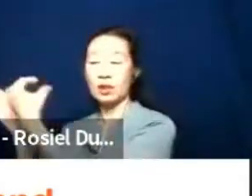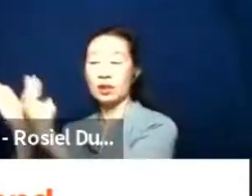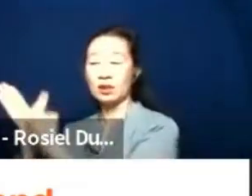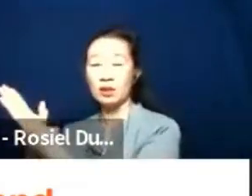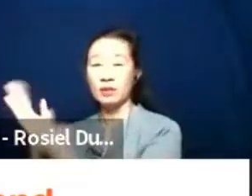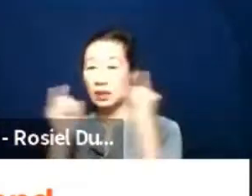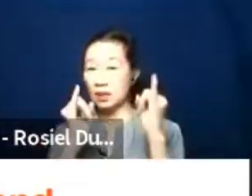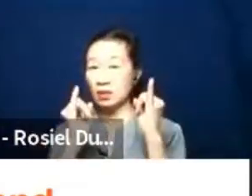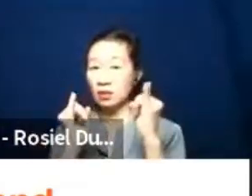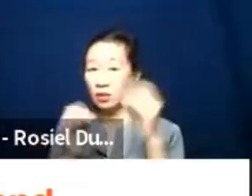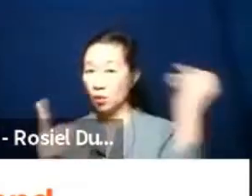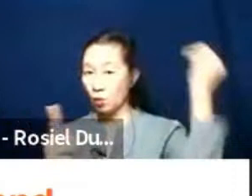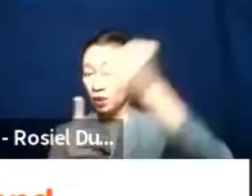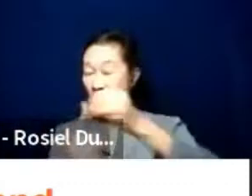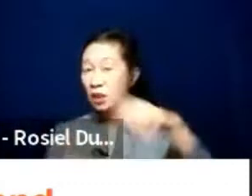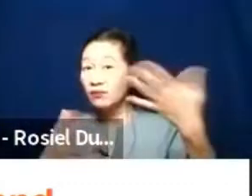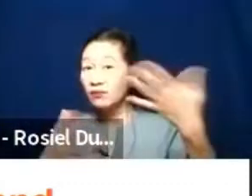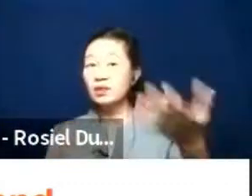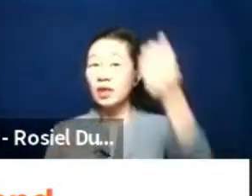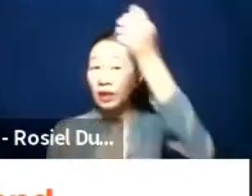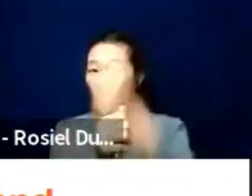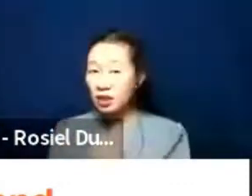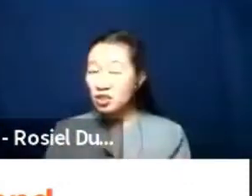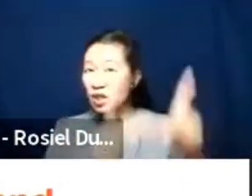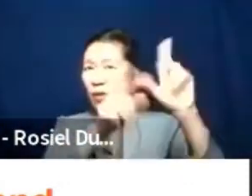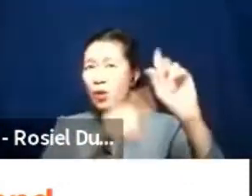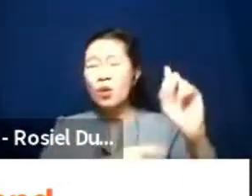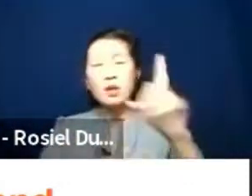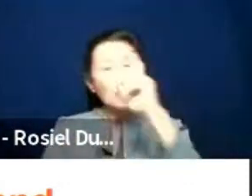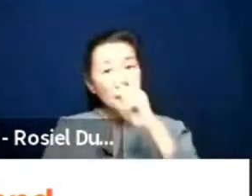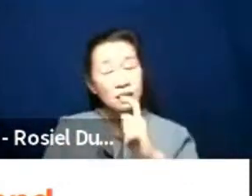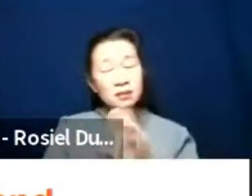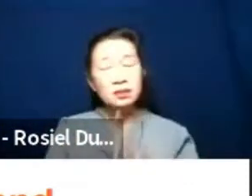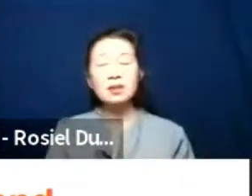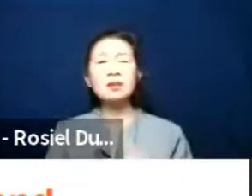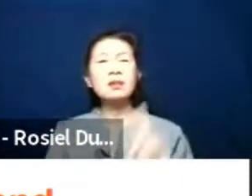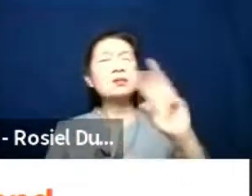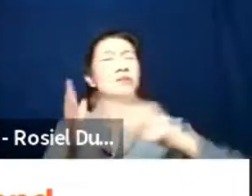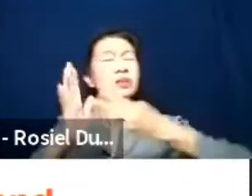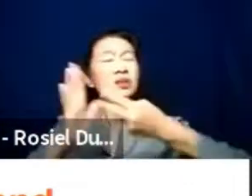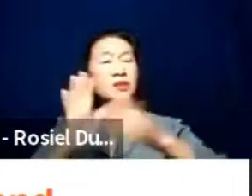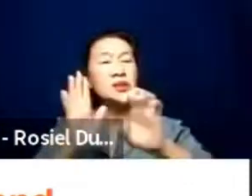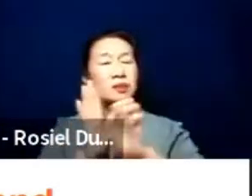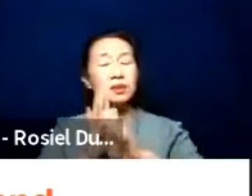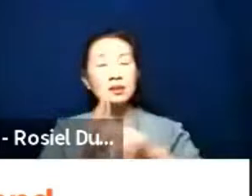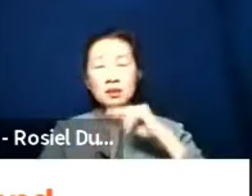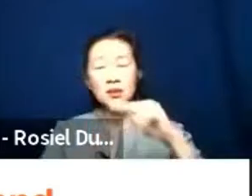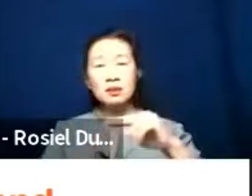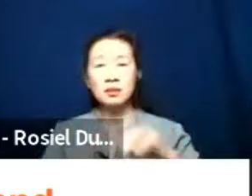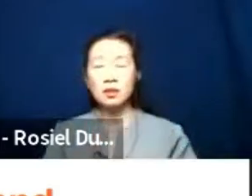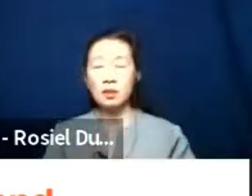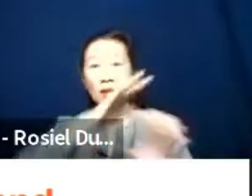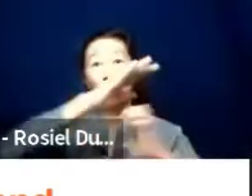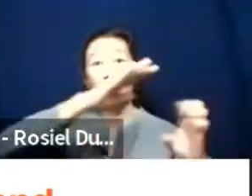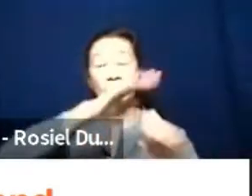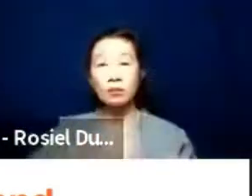dapat binibigay natin at each age level. So anong ibig sabihin nito? Halimbawa, hindi natin ibig sabihin na elementary